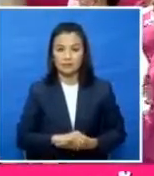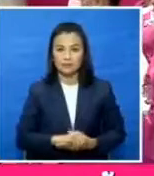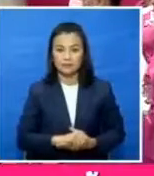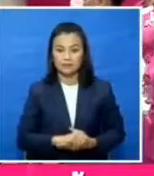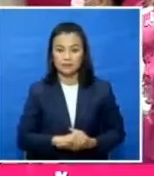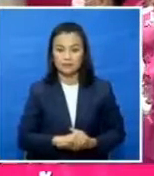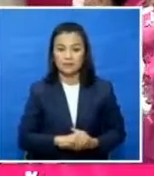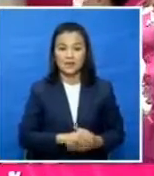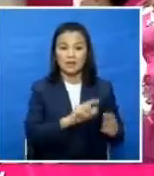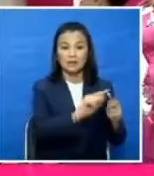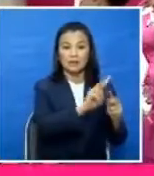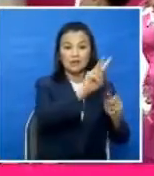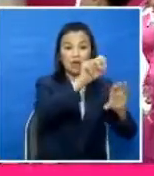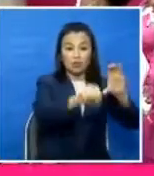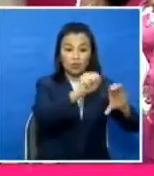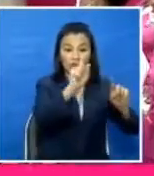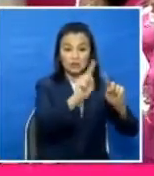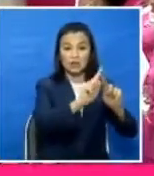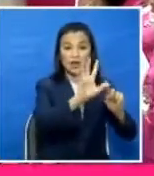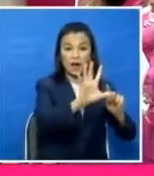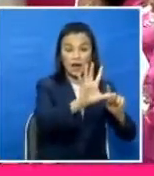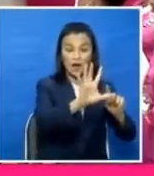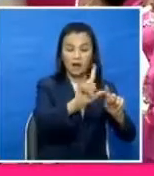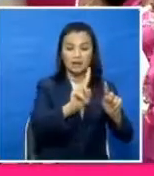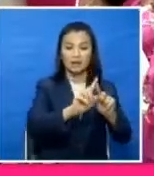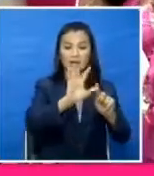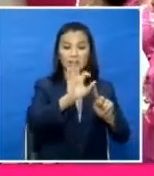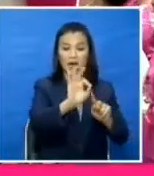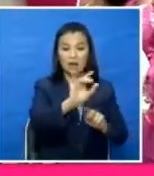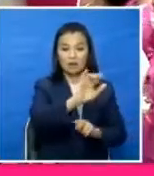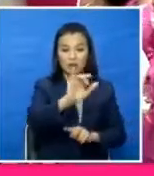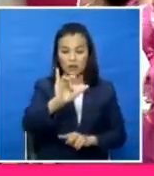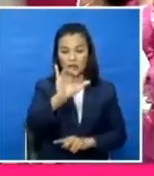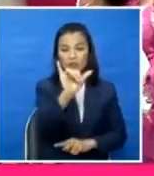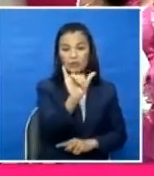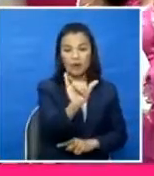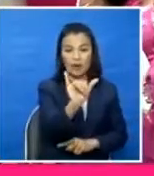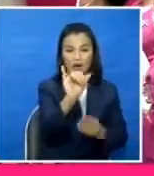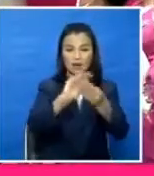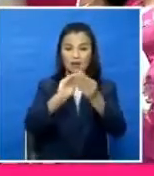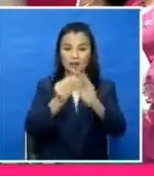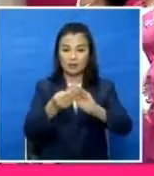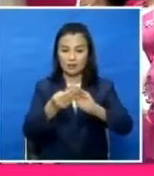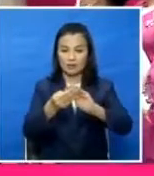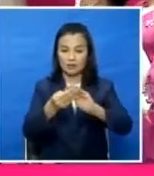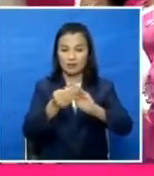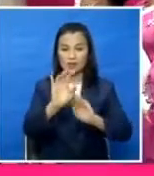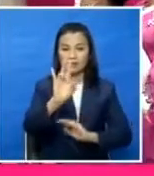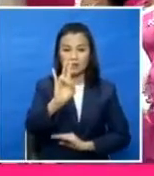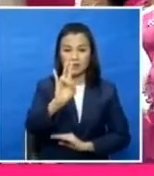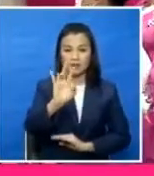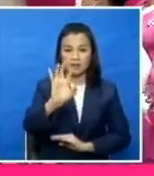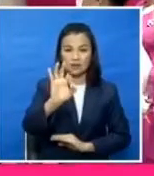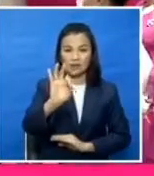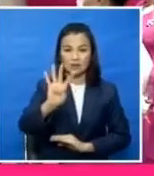อันดับที่2หมุนครั้งที่5งวดที่9หมุนอักษร Y เลขที่ออก